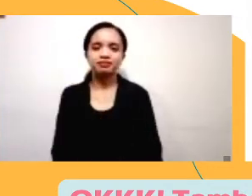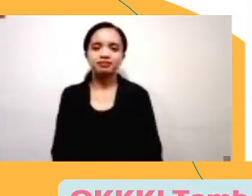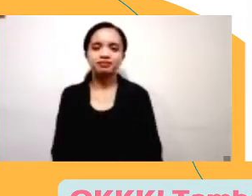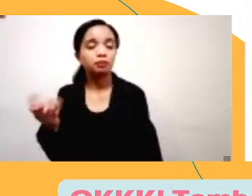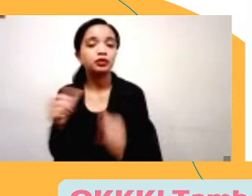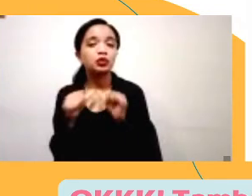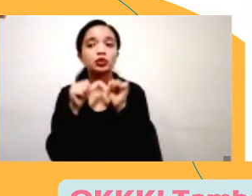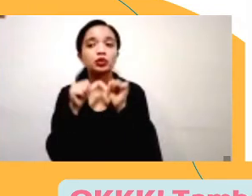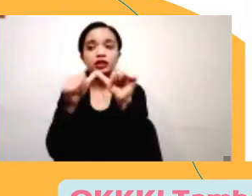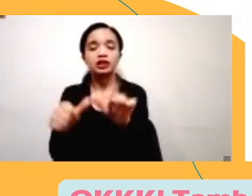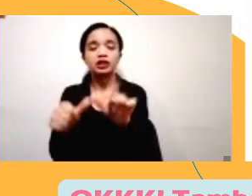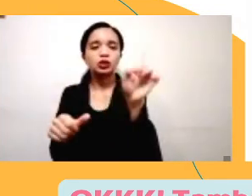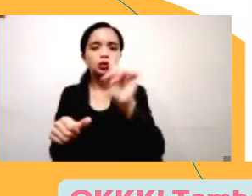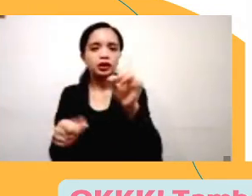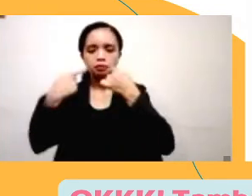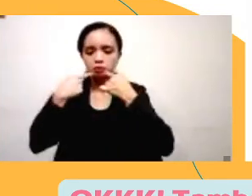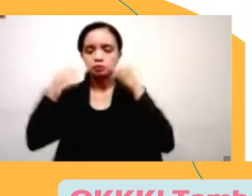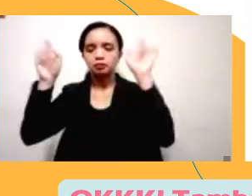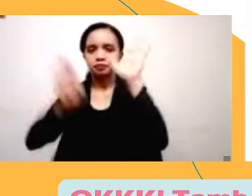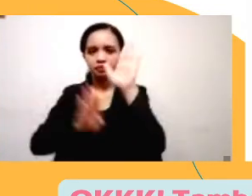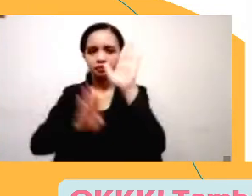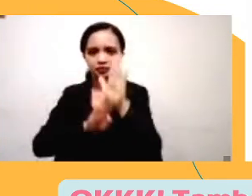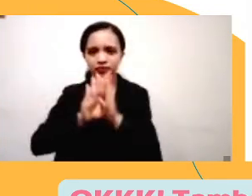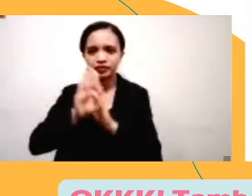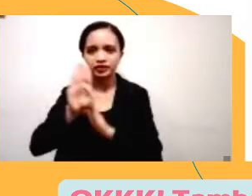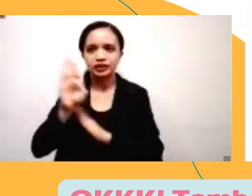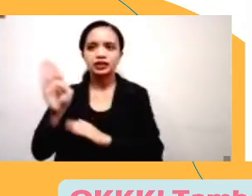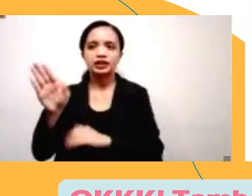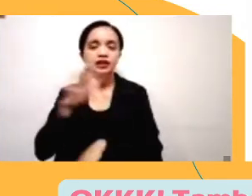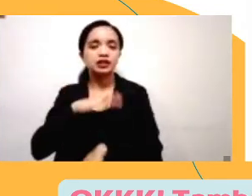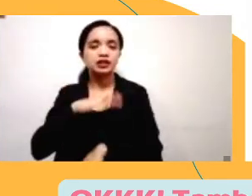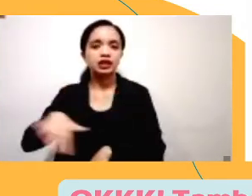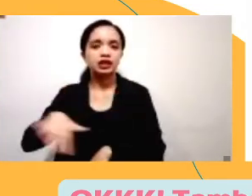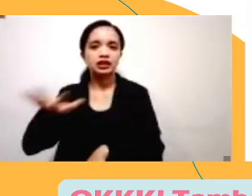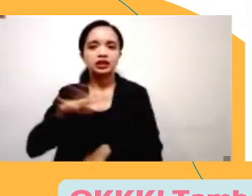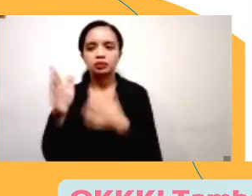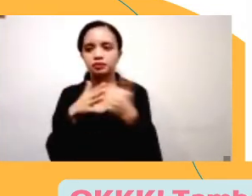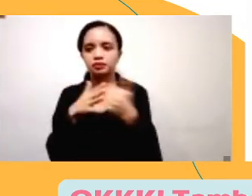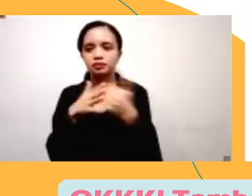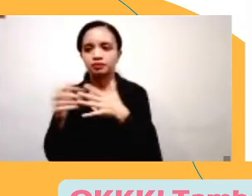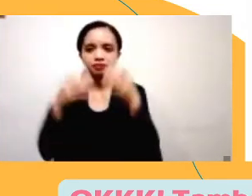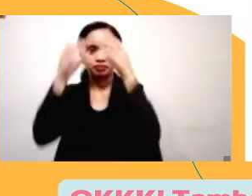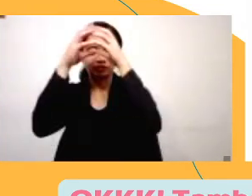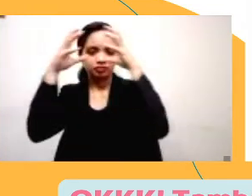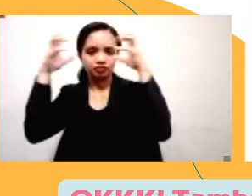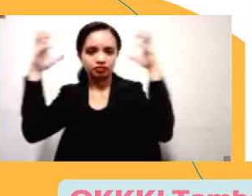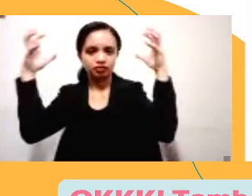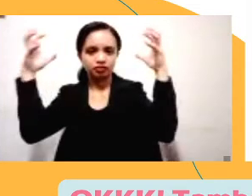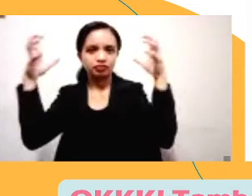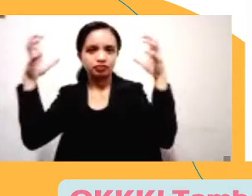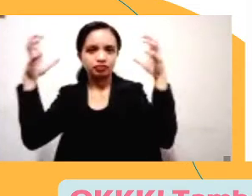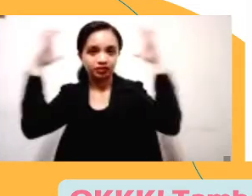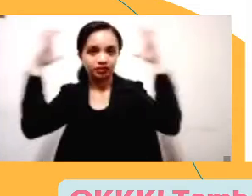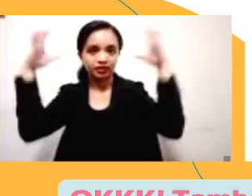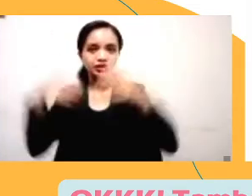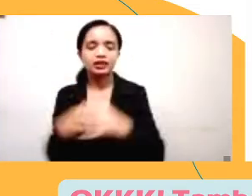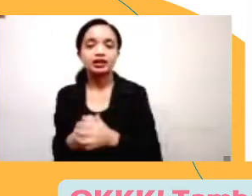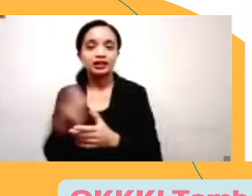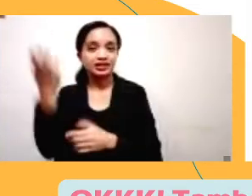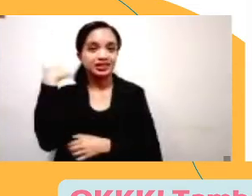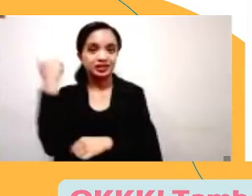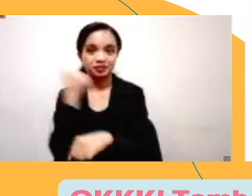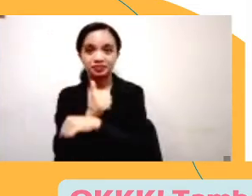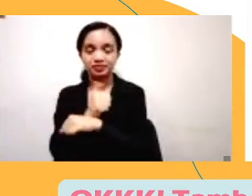na yumayabong at nagsisikap para sa iyong mga hangarin. No, so gaya ng ating dating assignment, kukunan ninyo